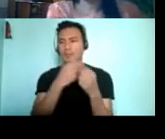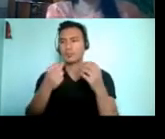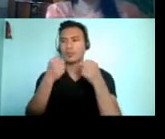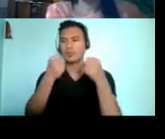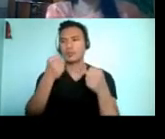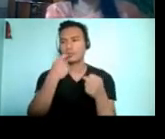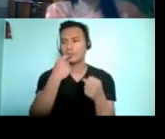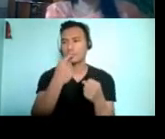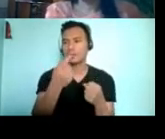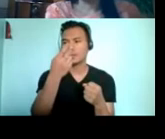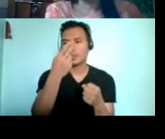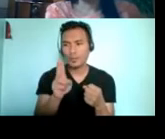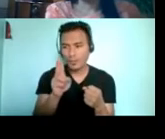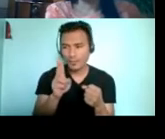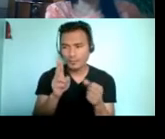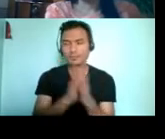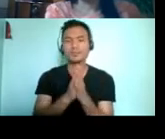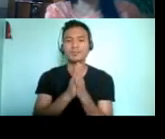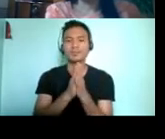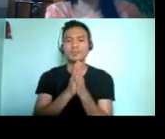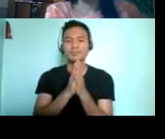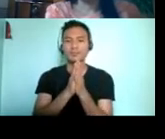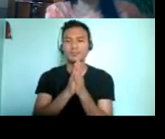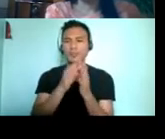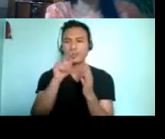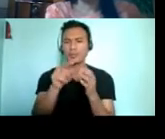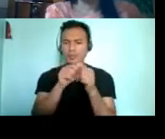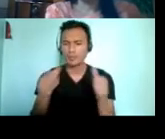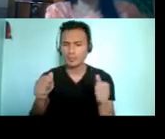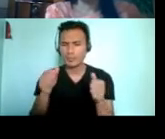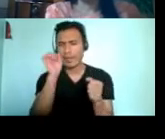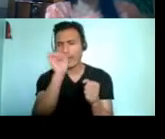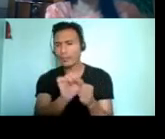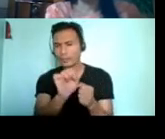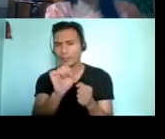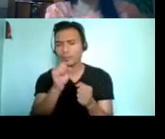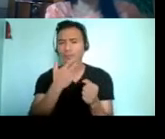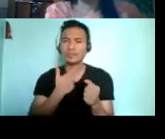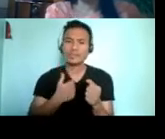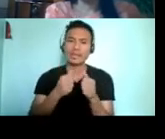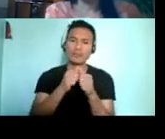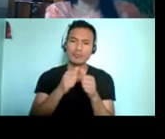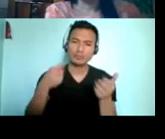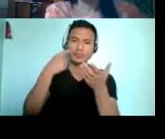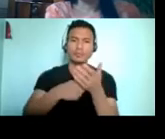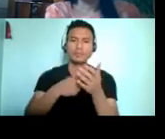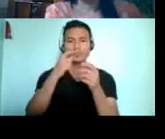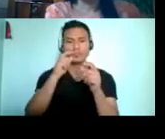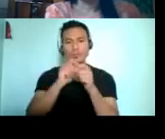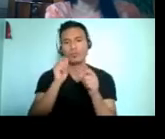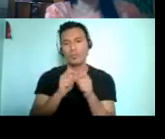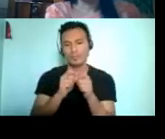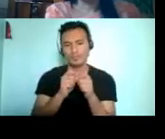हुने भयो नि त। हरेक घरमा आफ्नो आफ्नो घरमा हेर्नुहोस् होइन, अनि उसले आफूले चाहे अनुसारको नियमहरू बनाउँदै जाने